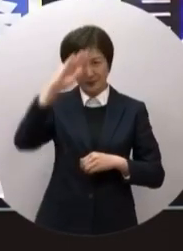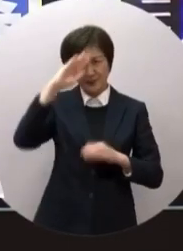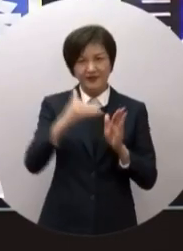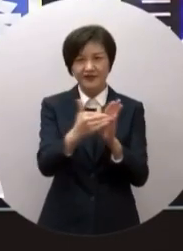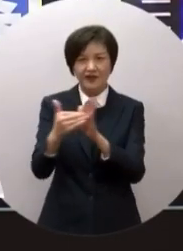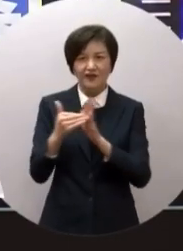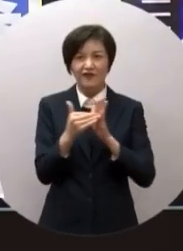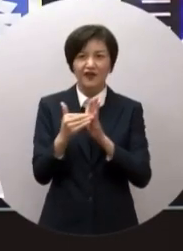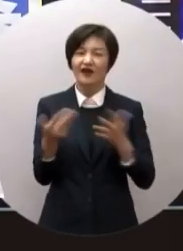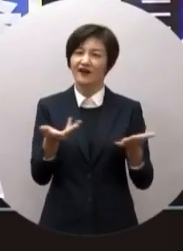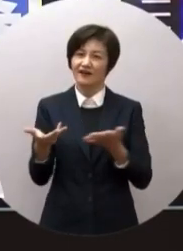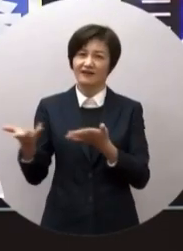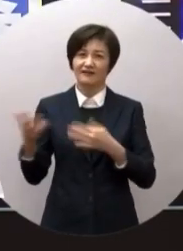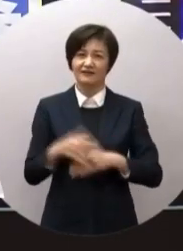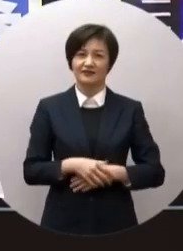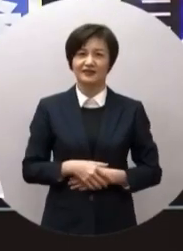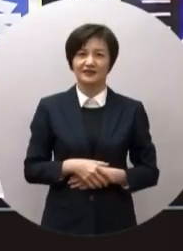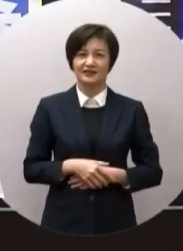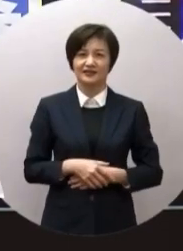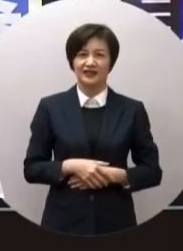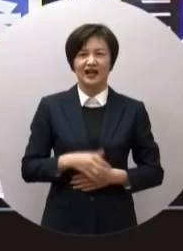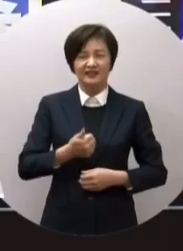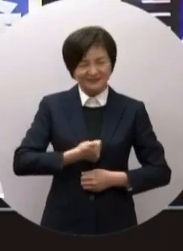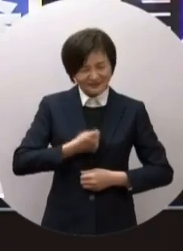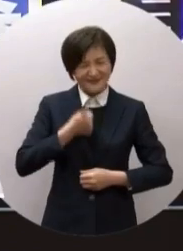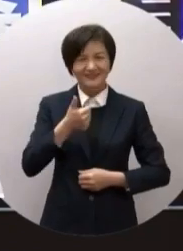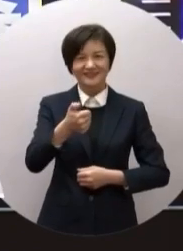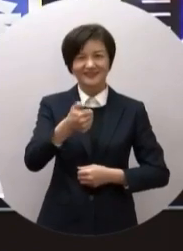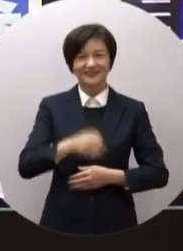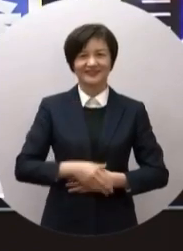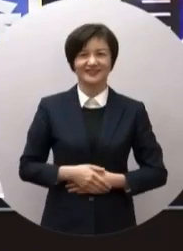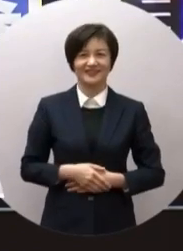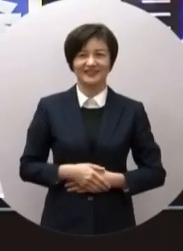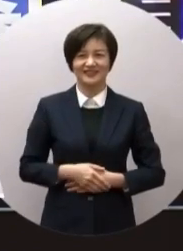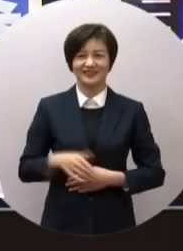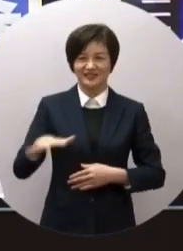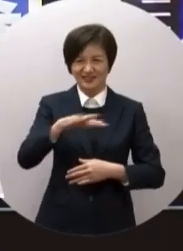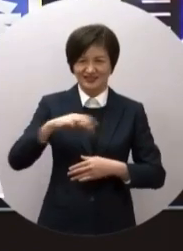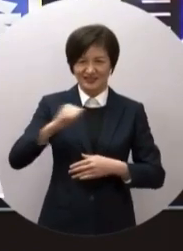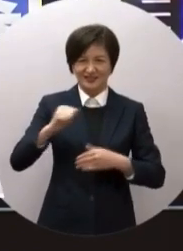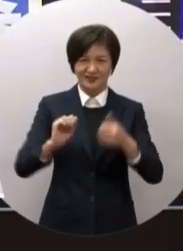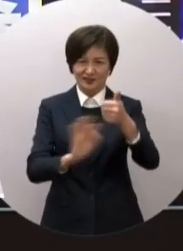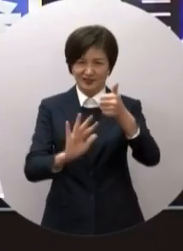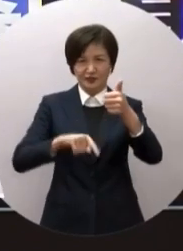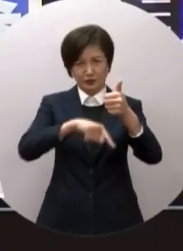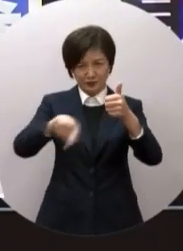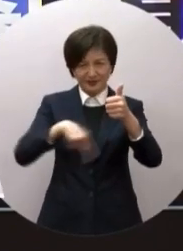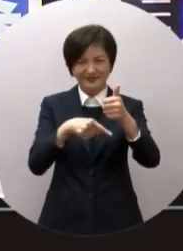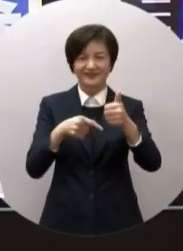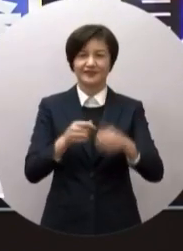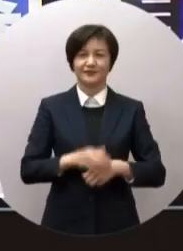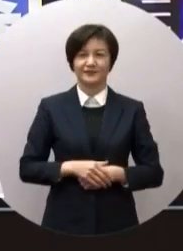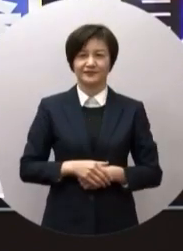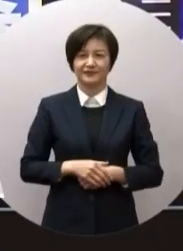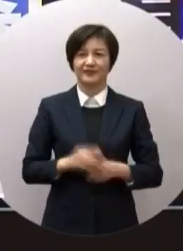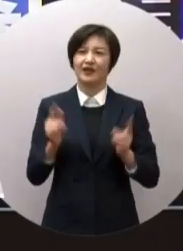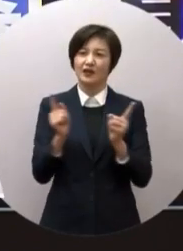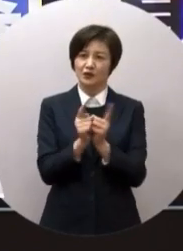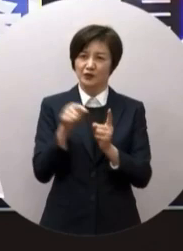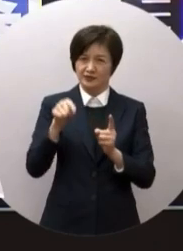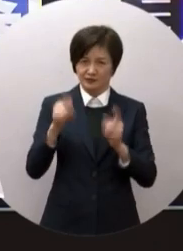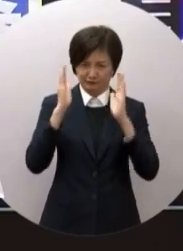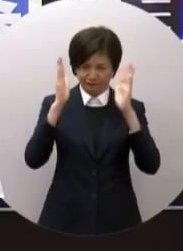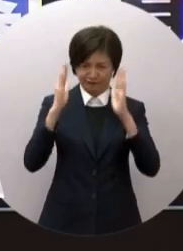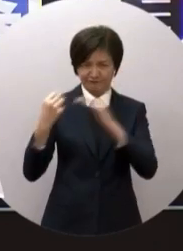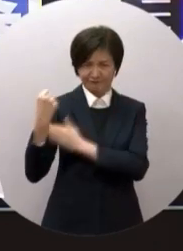息，正经请感谢诶，你规则行政团队对亚拜嘅用心劳努